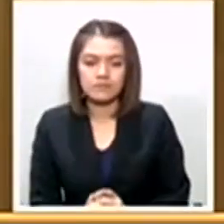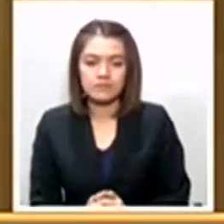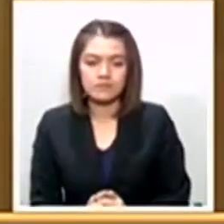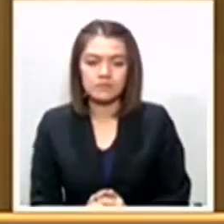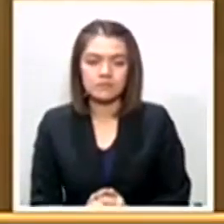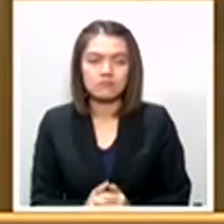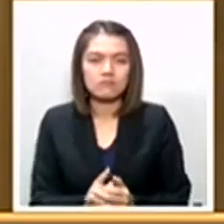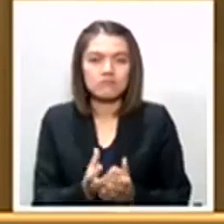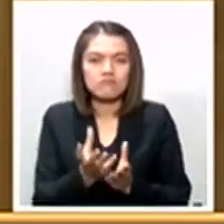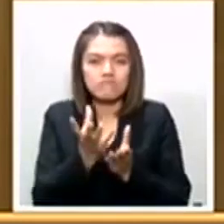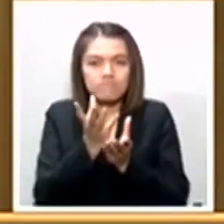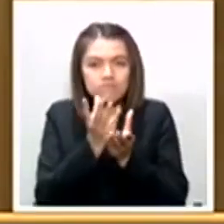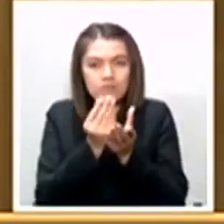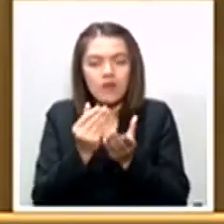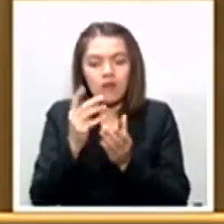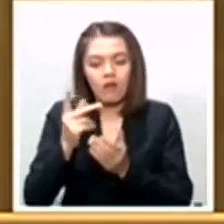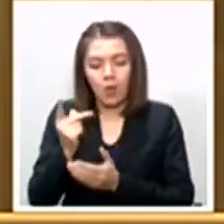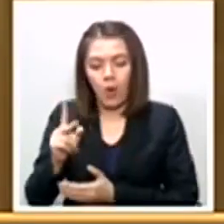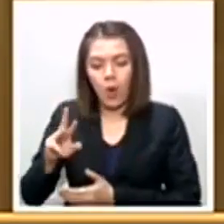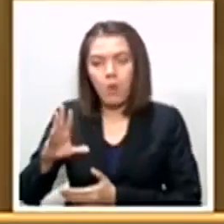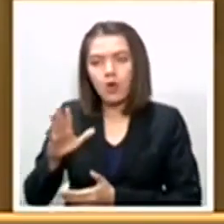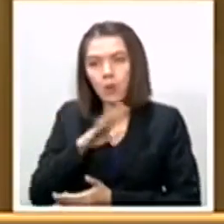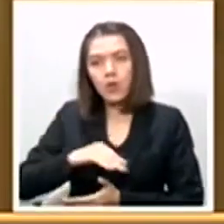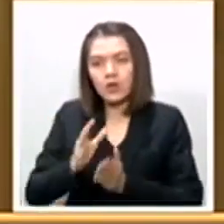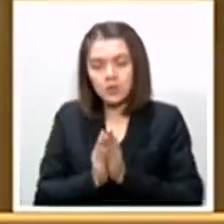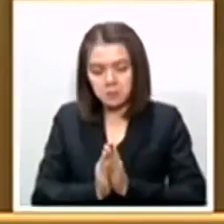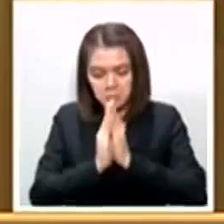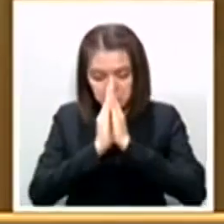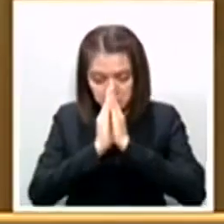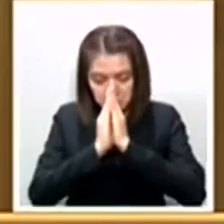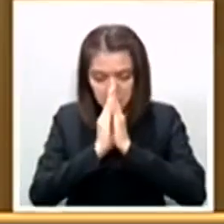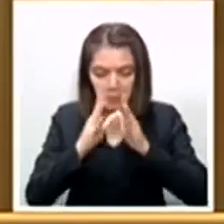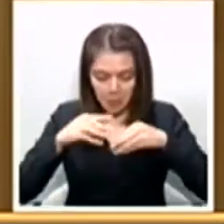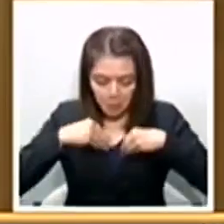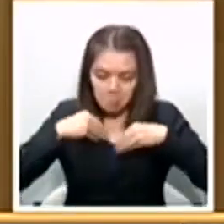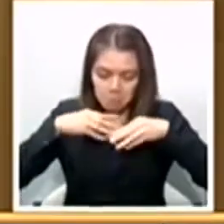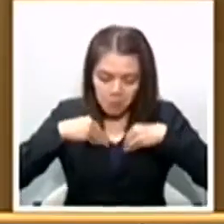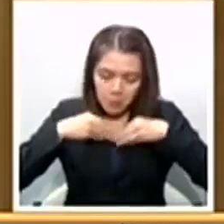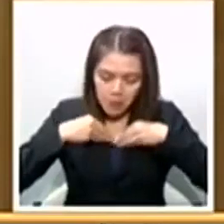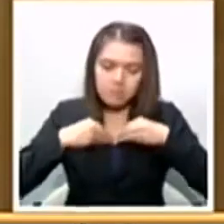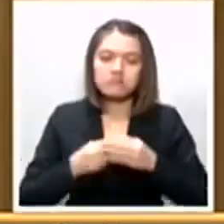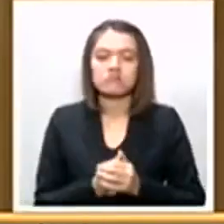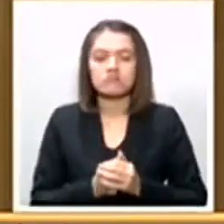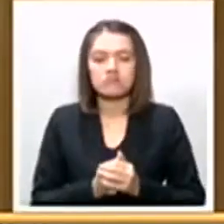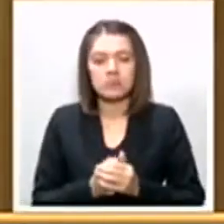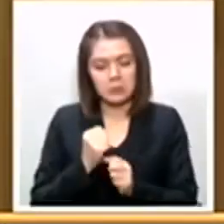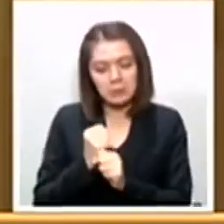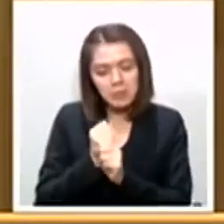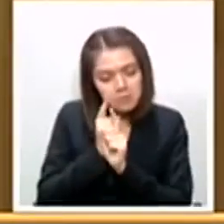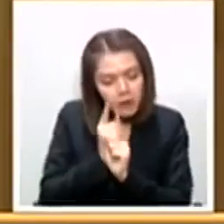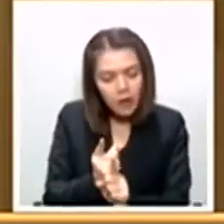ใส่เกล้าใส่กระหม่อมไม่ต้องตีความครับแต่ถือว่านี่คือพระบรมราชานุญาต